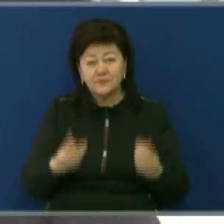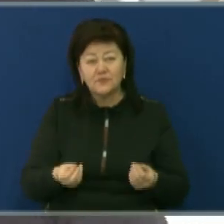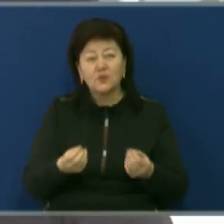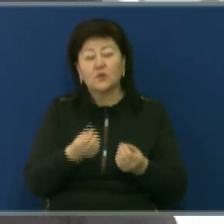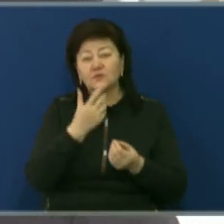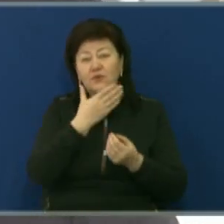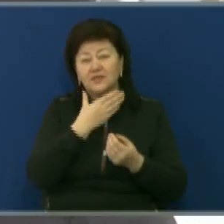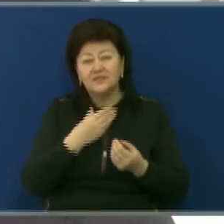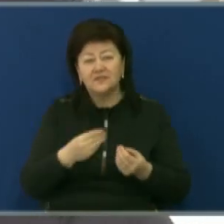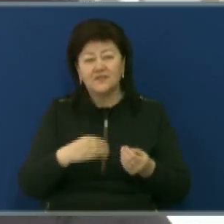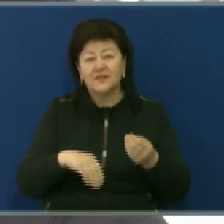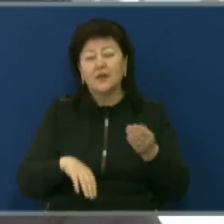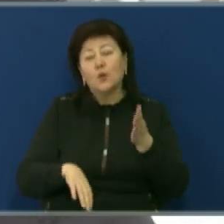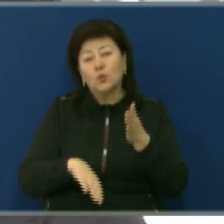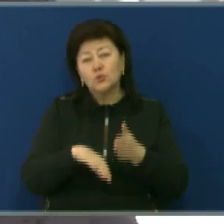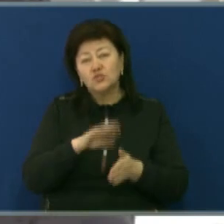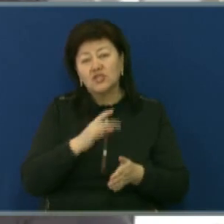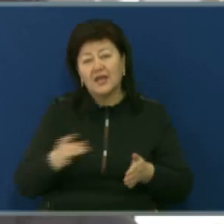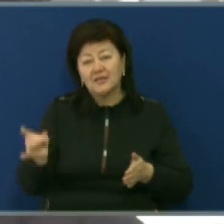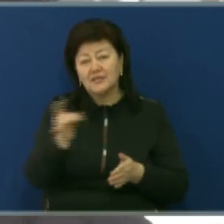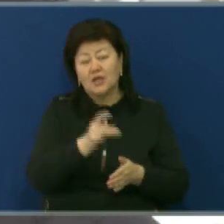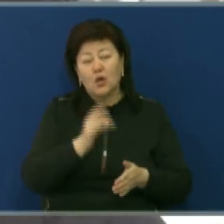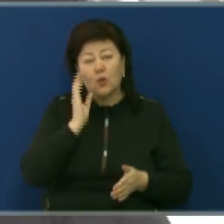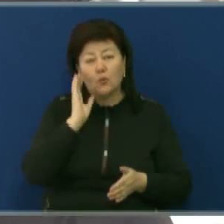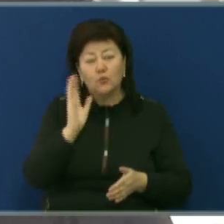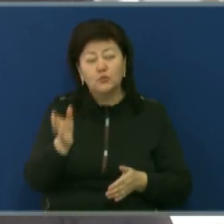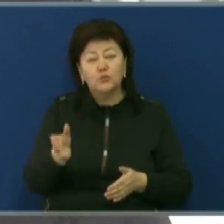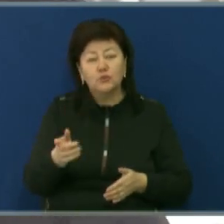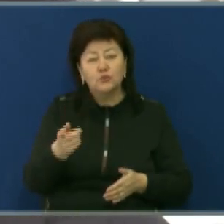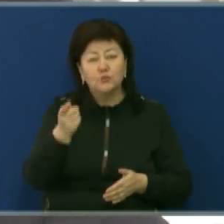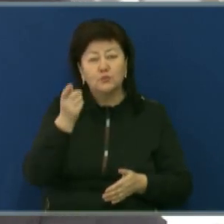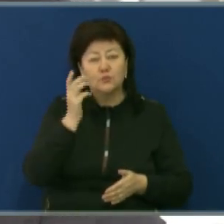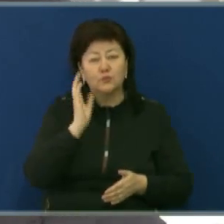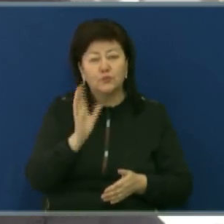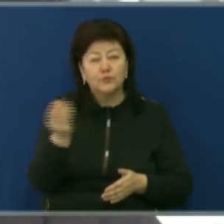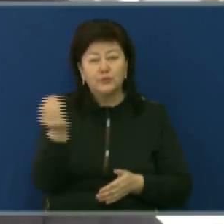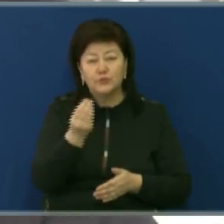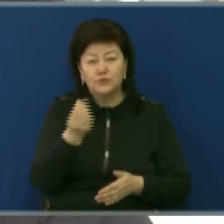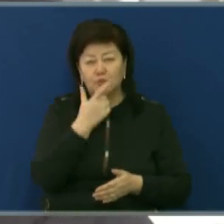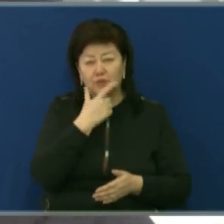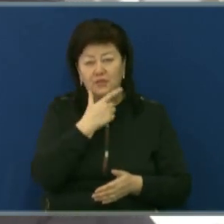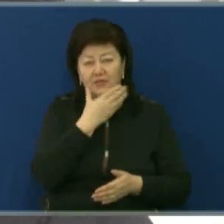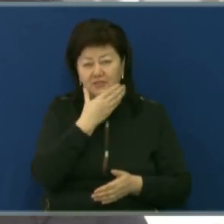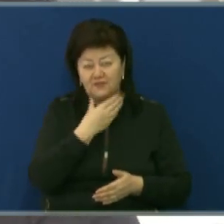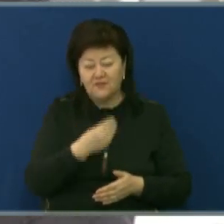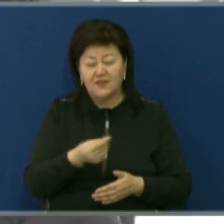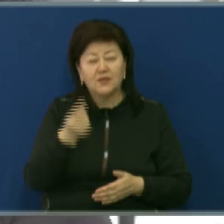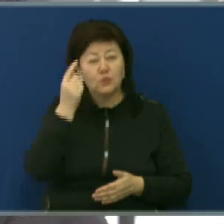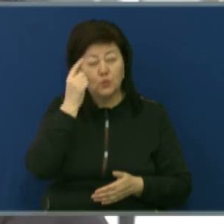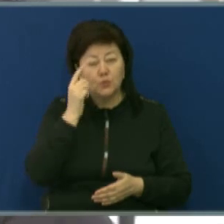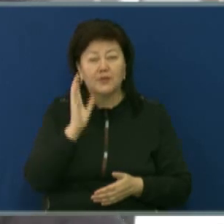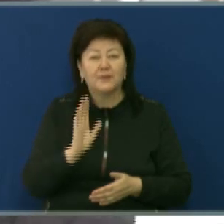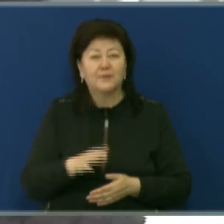жатыр, үйлер салынып жатыр. Болашақта әлі де әдемі қылып салынады деген ойдамыз,